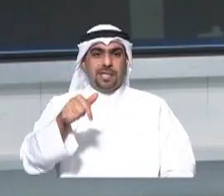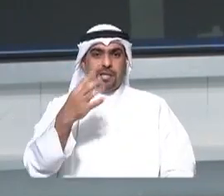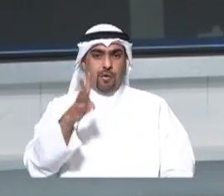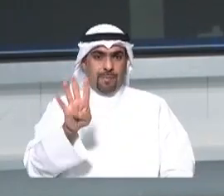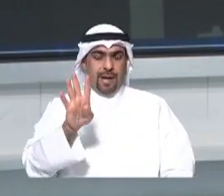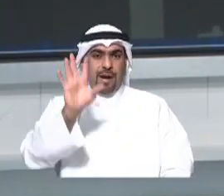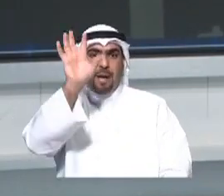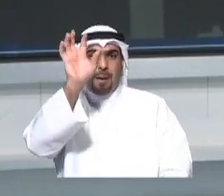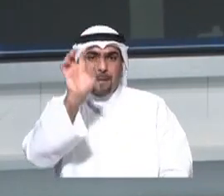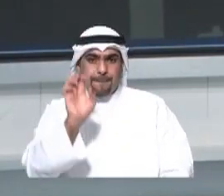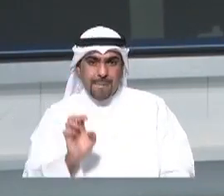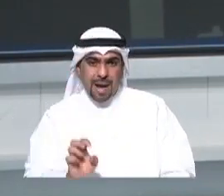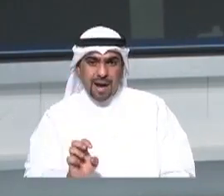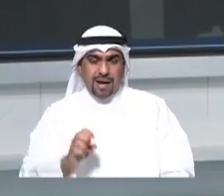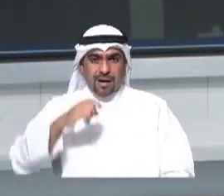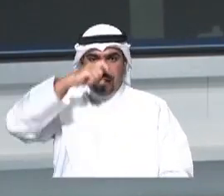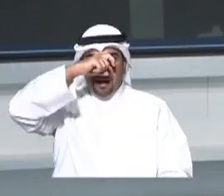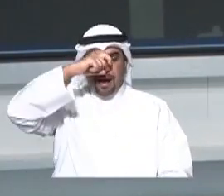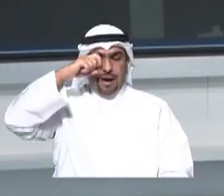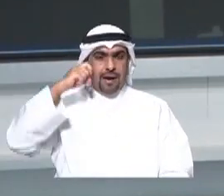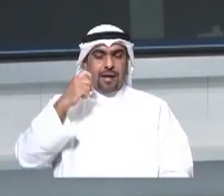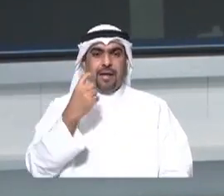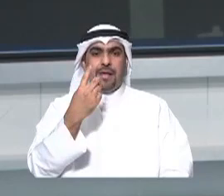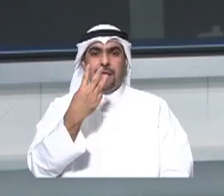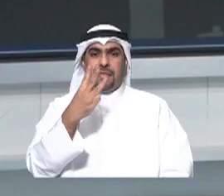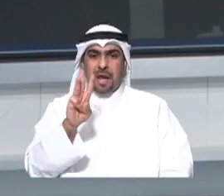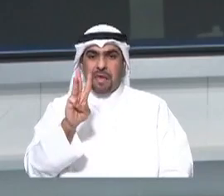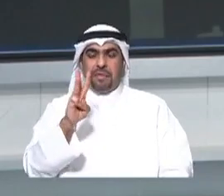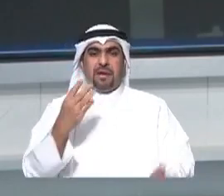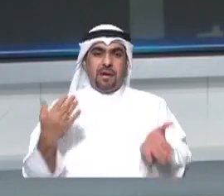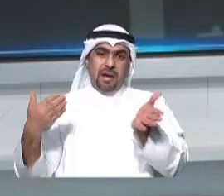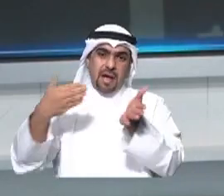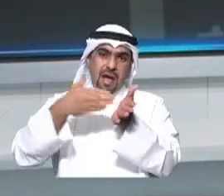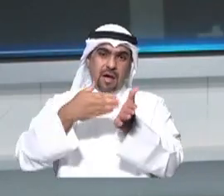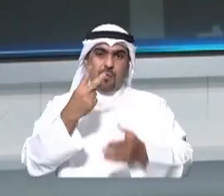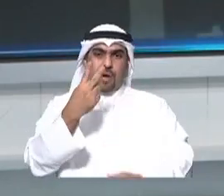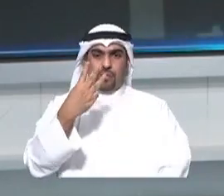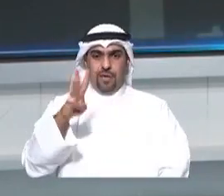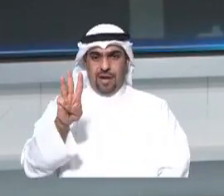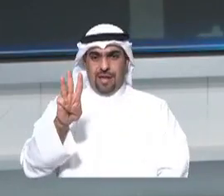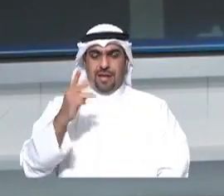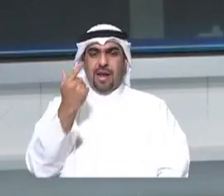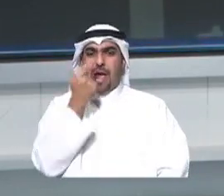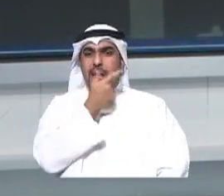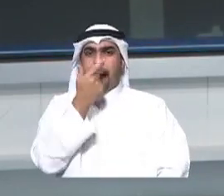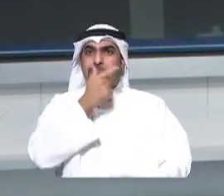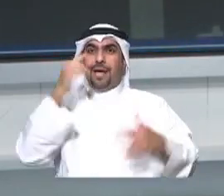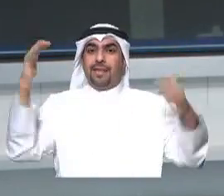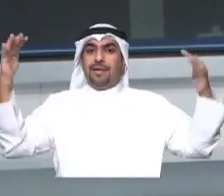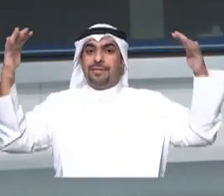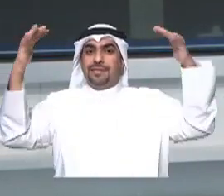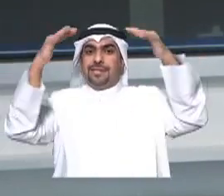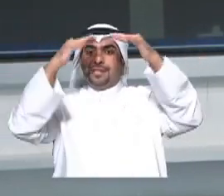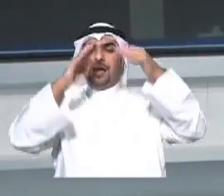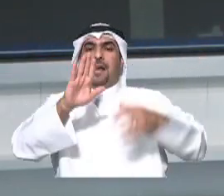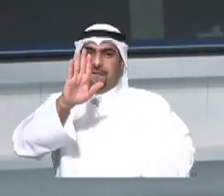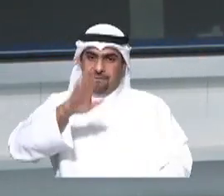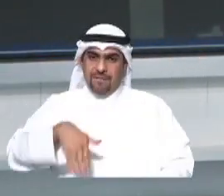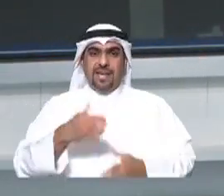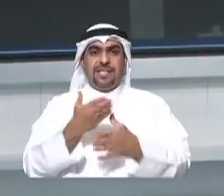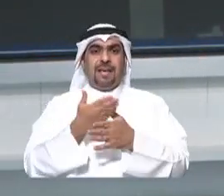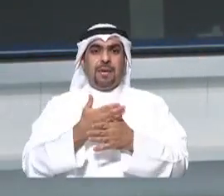للصغرى متفاوتة ما بين 30 إلى 31 درجة مئوية، وعبور بعض السحب المتفرقة وذلك بسبب ارتفاع